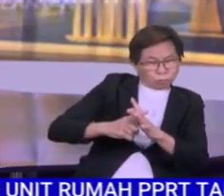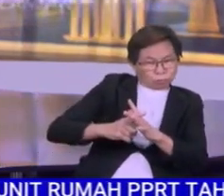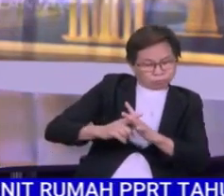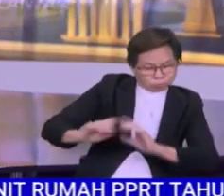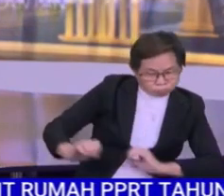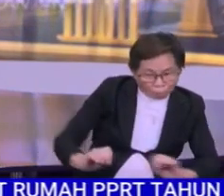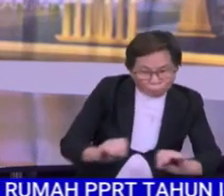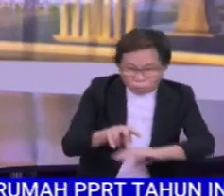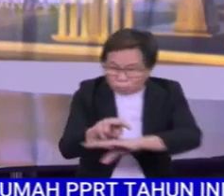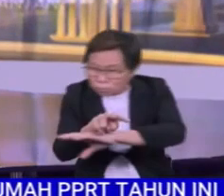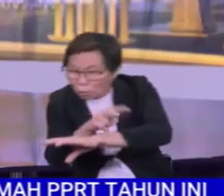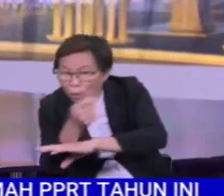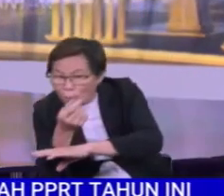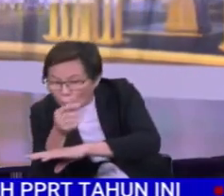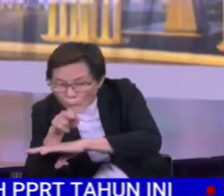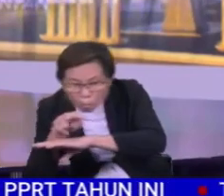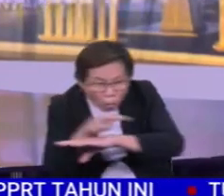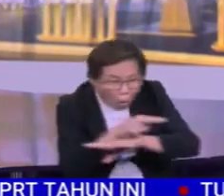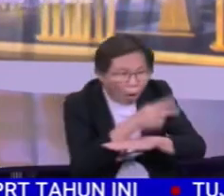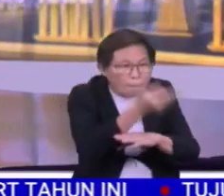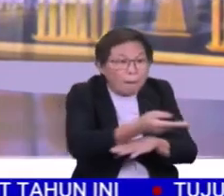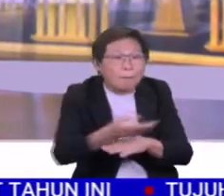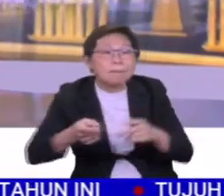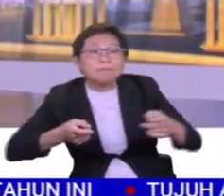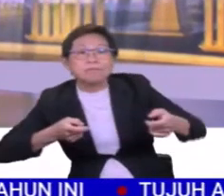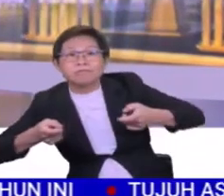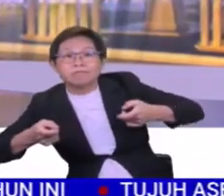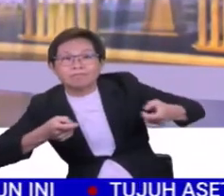pemantauan harga bagi barang